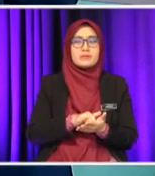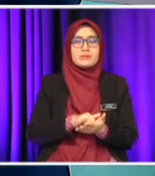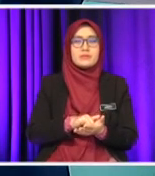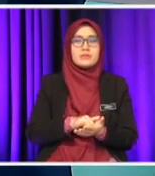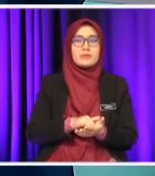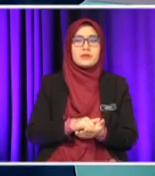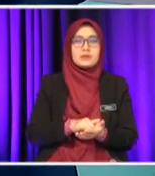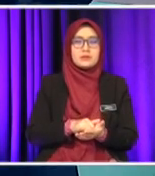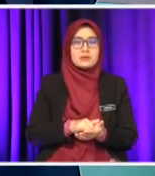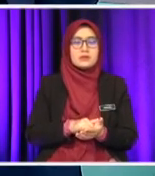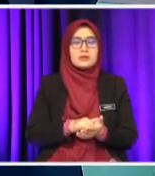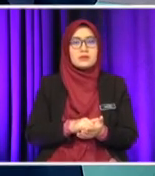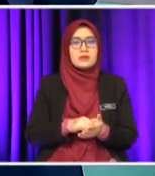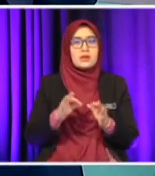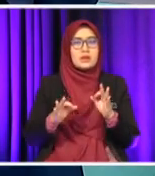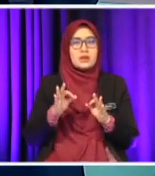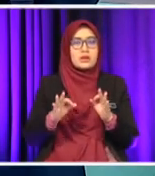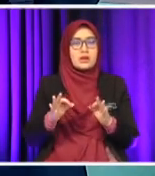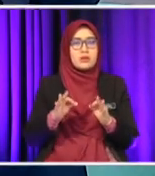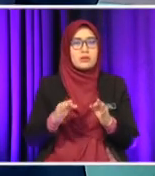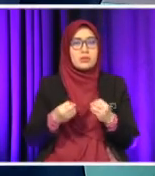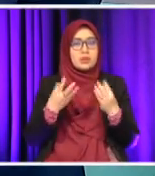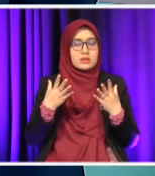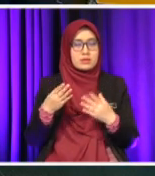terus kepada pengguna dalam bentuk muka tersebut